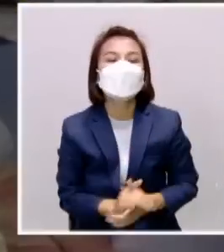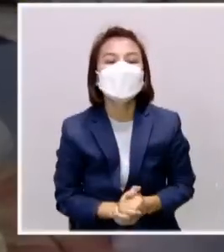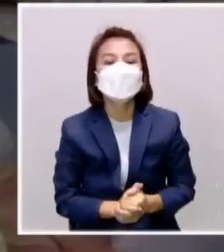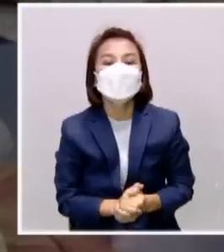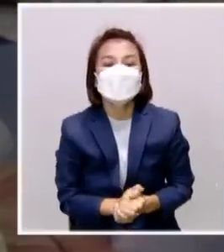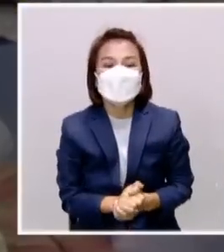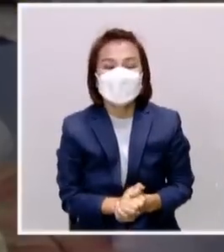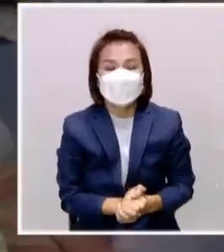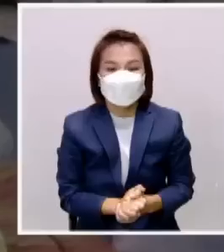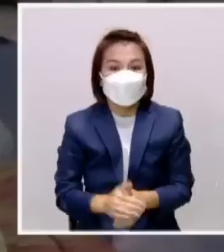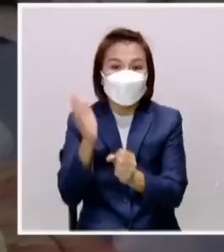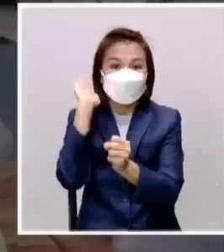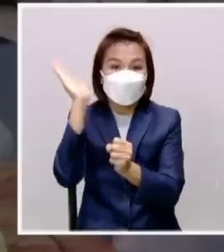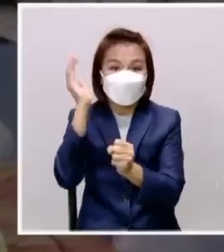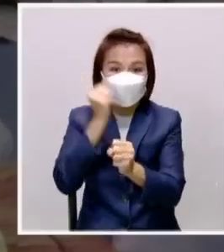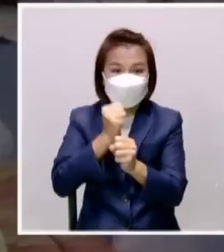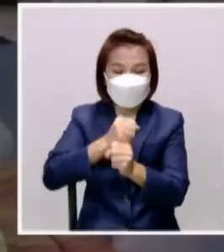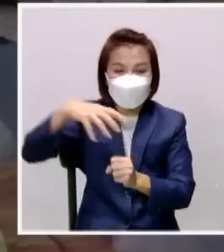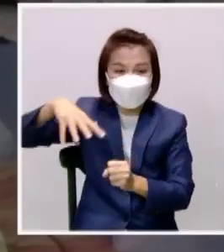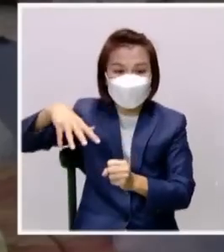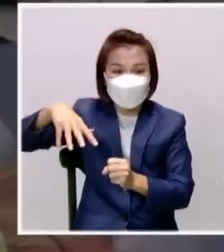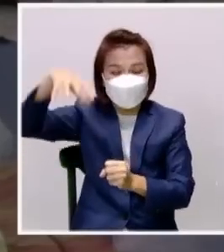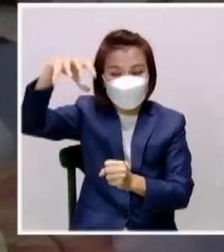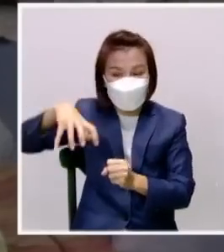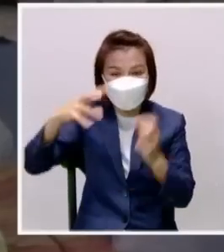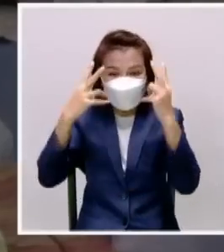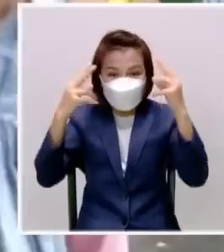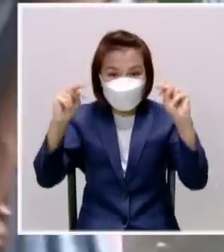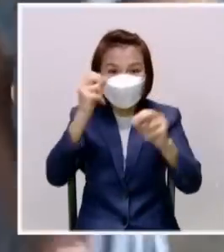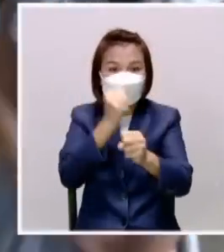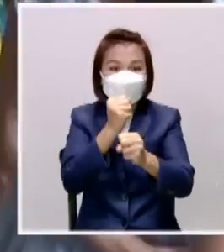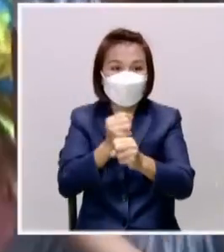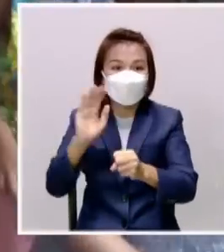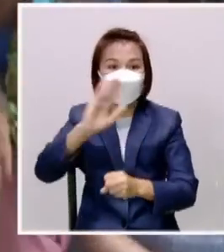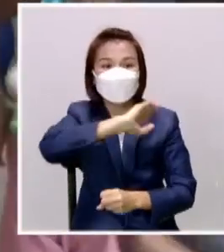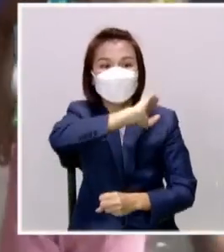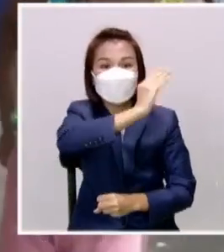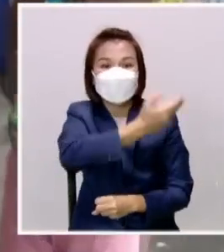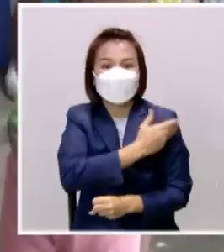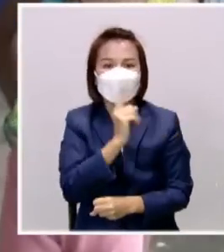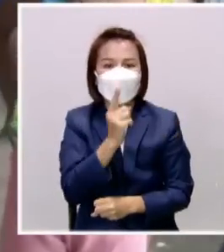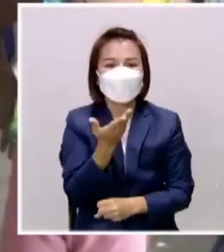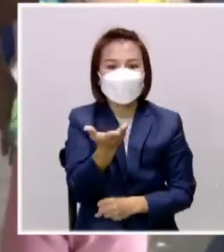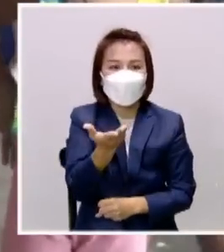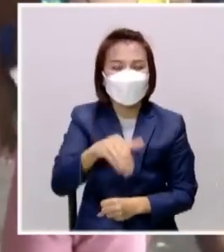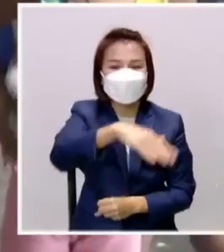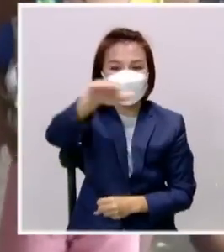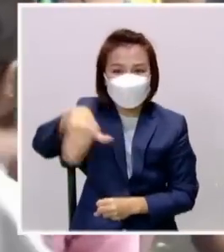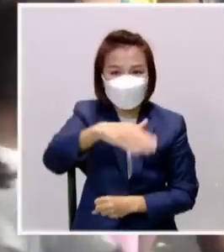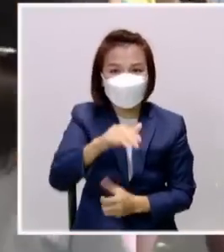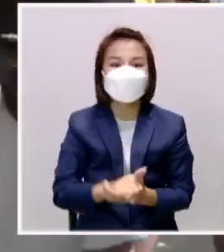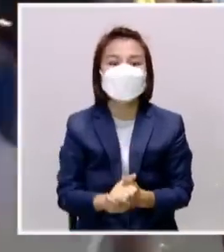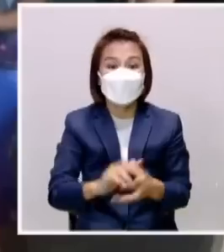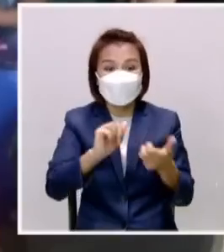แฮร์รี่โรเก้โฆษกทำเนียบประธานาธิบดีฟิลิปปินส์ระบุในแถลงการฉบับหนึ่งว่าขอให้ประชาชนในพื้นที่ประสบภั